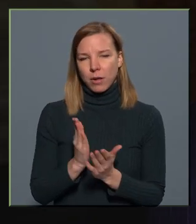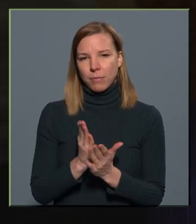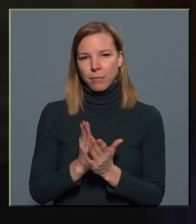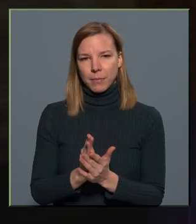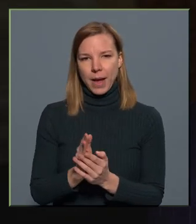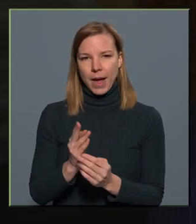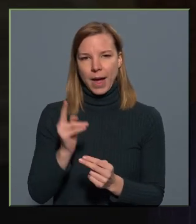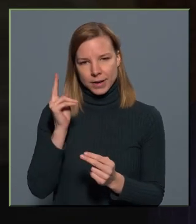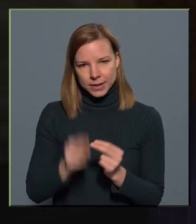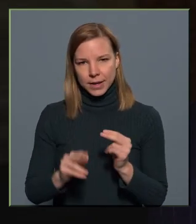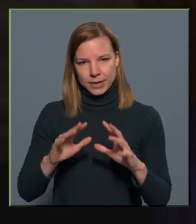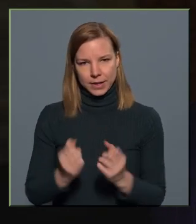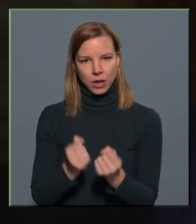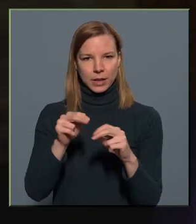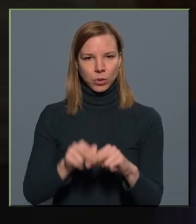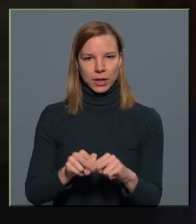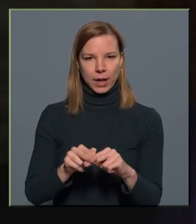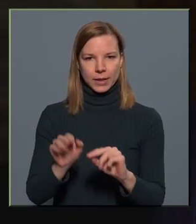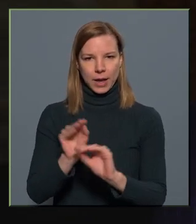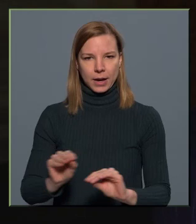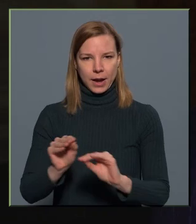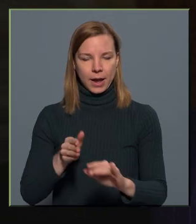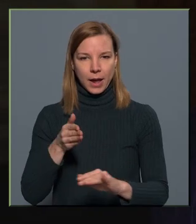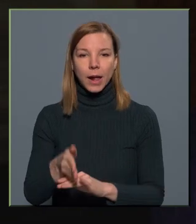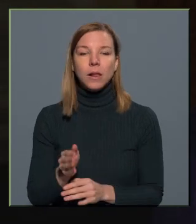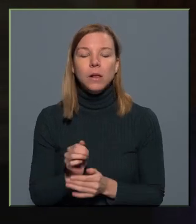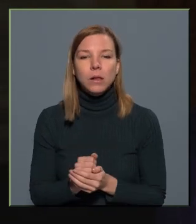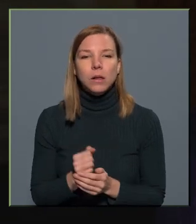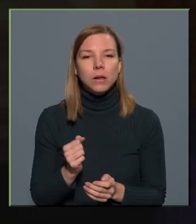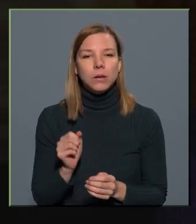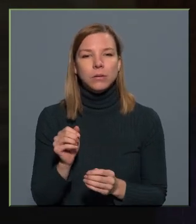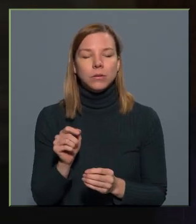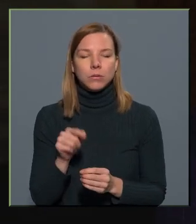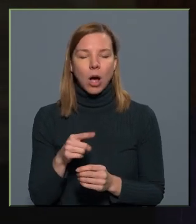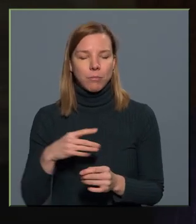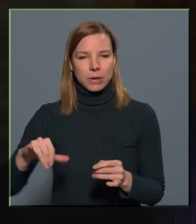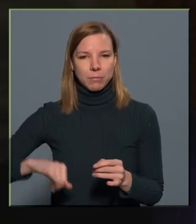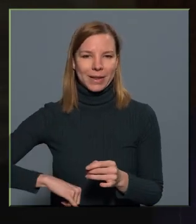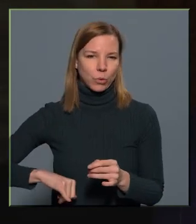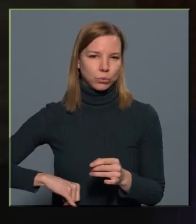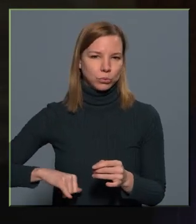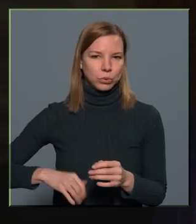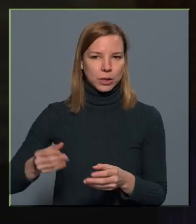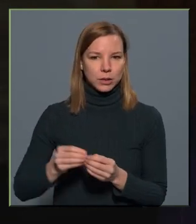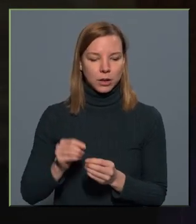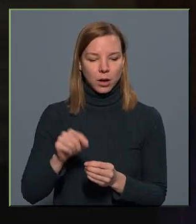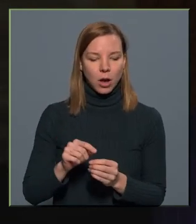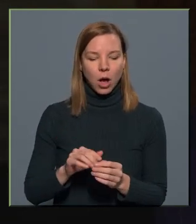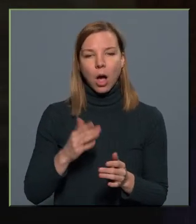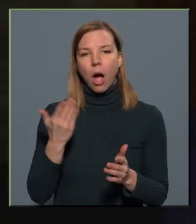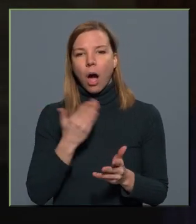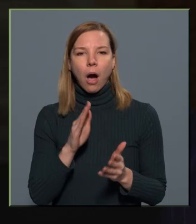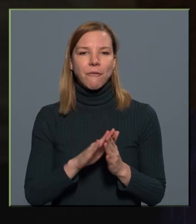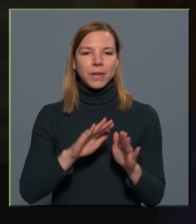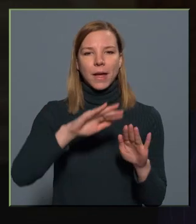rendszerrel tudunk dolgozni, ami biztosíték arra, hogy ezeket a hullám völgyeket,